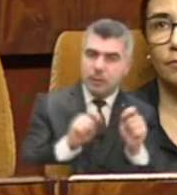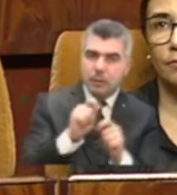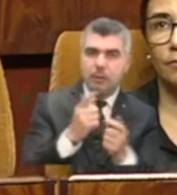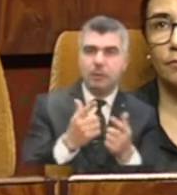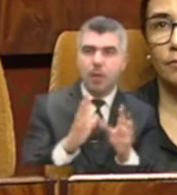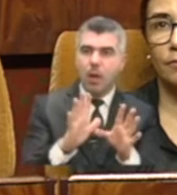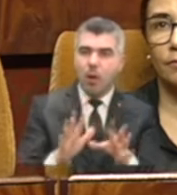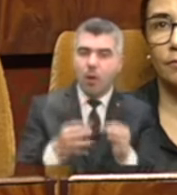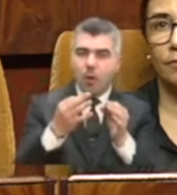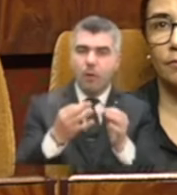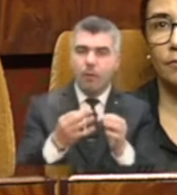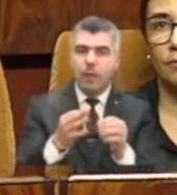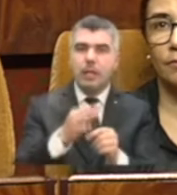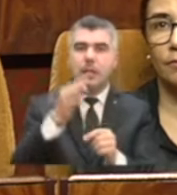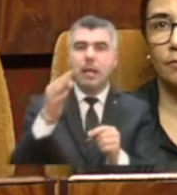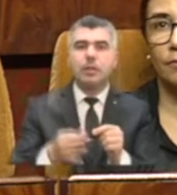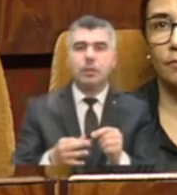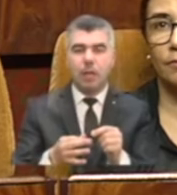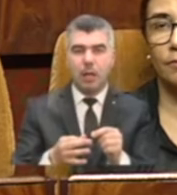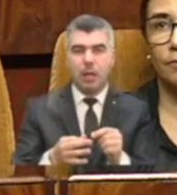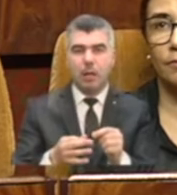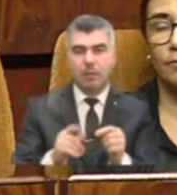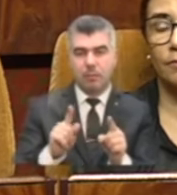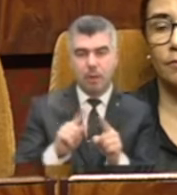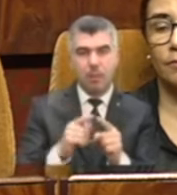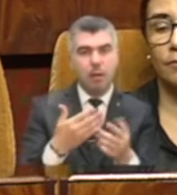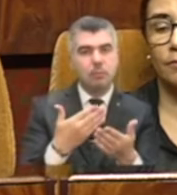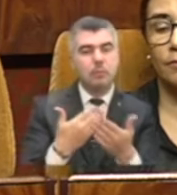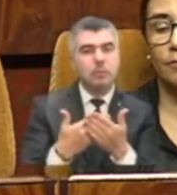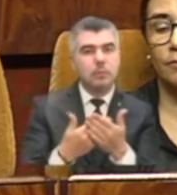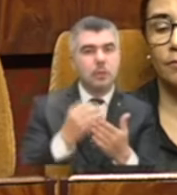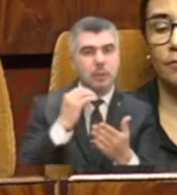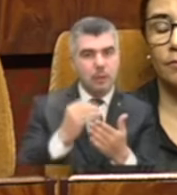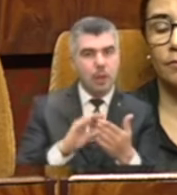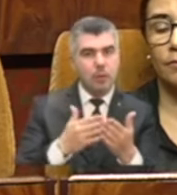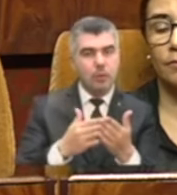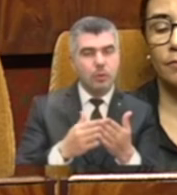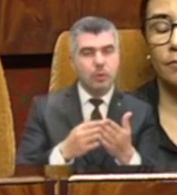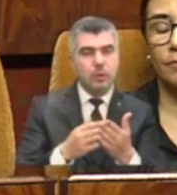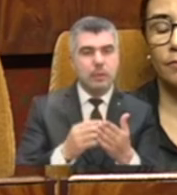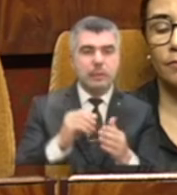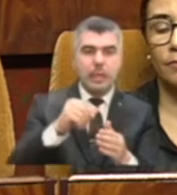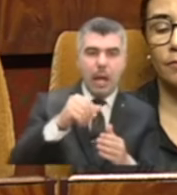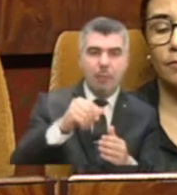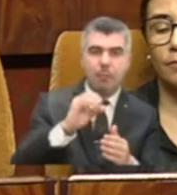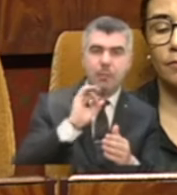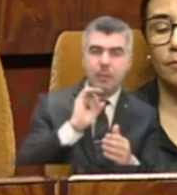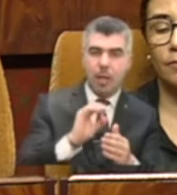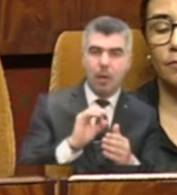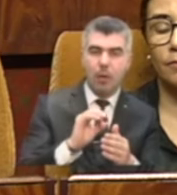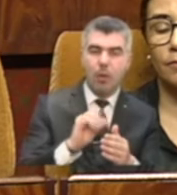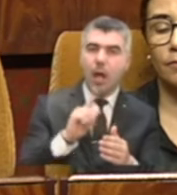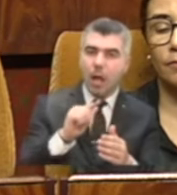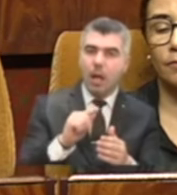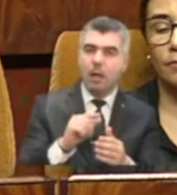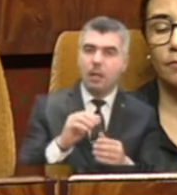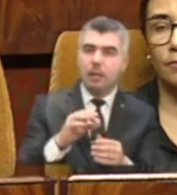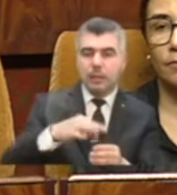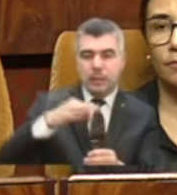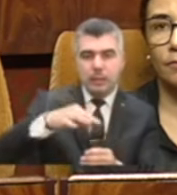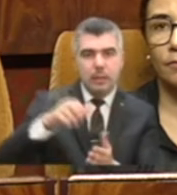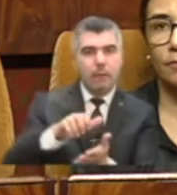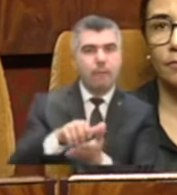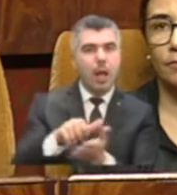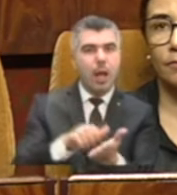نقدروا بعد البكتيريا اللي كتساهم في تدمير التربه، تولي عندنا التربه حتى هي صالحه للزراعه.